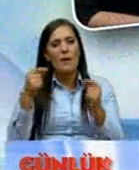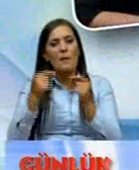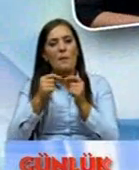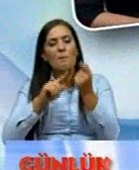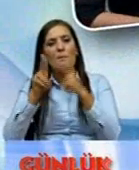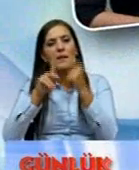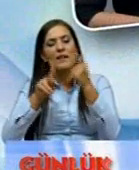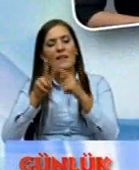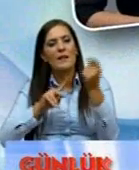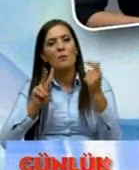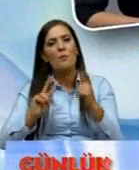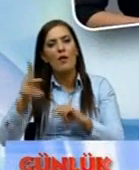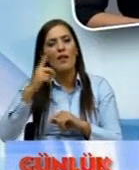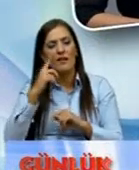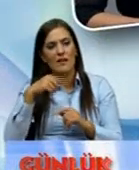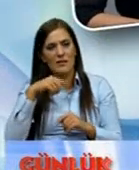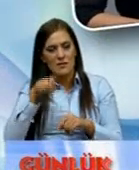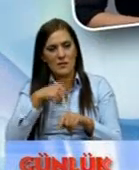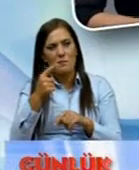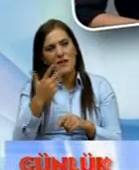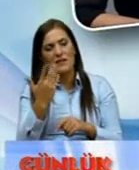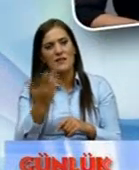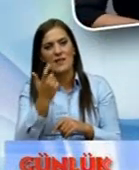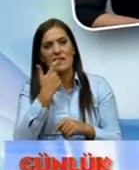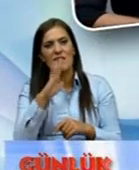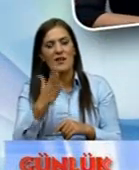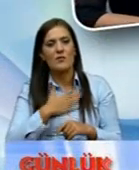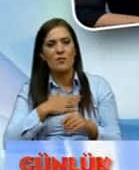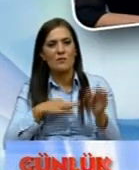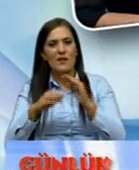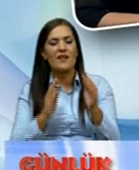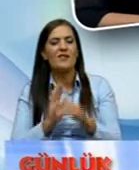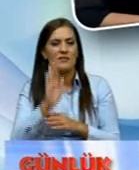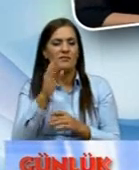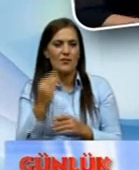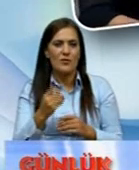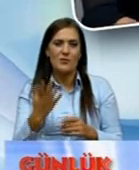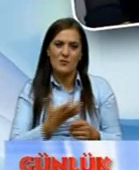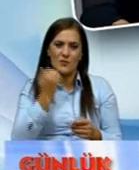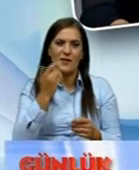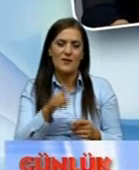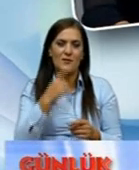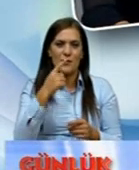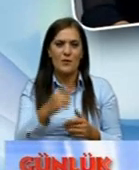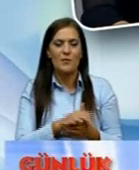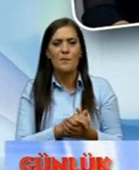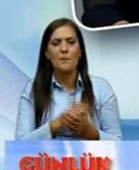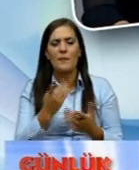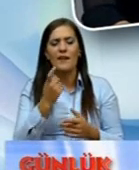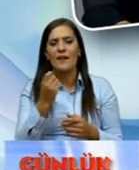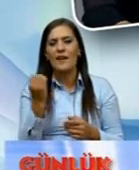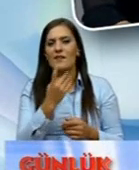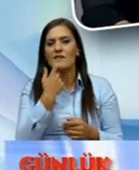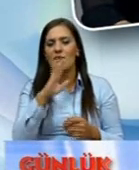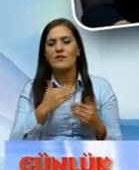model dediğiniz zaman biraz daha estetik ön planda. Yaş da ön plana çıkıyor. Üzülerek söylüyorum. Peki kaç